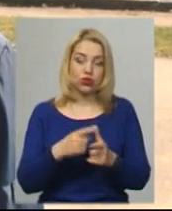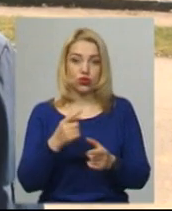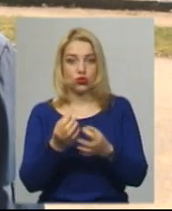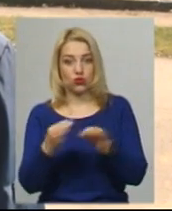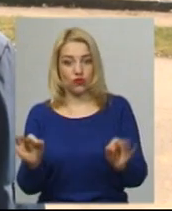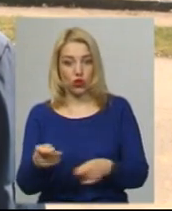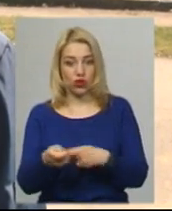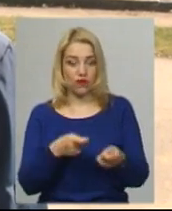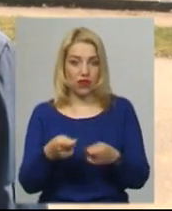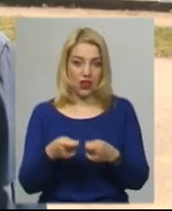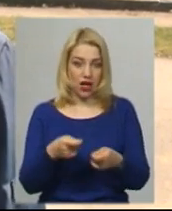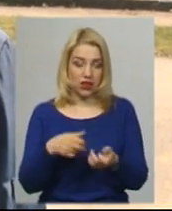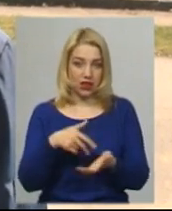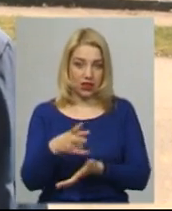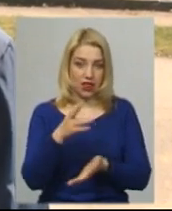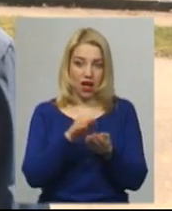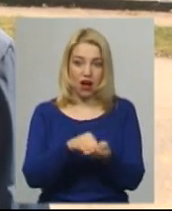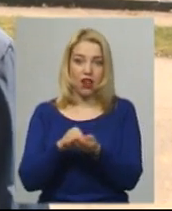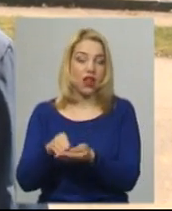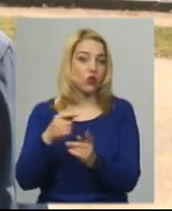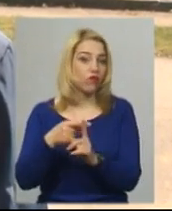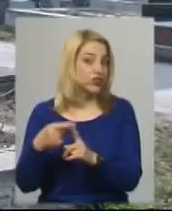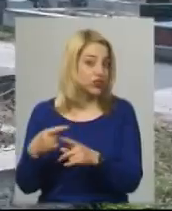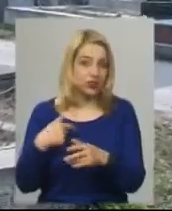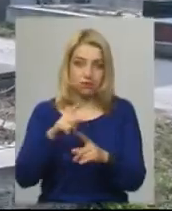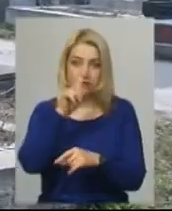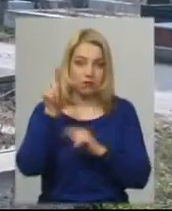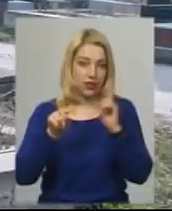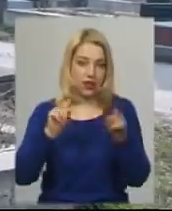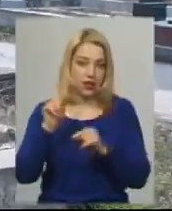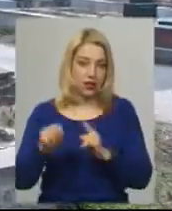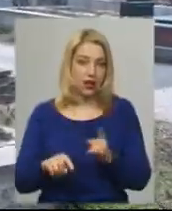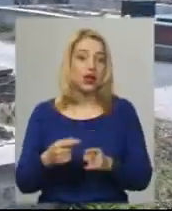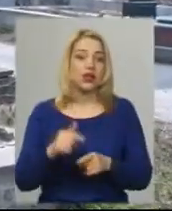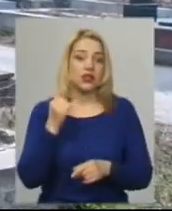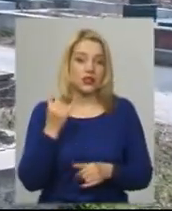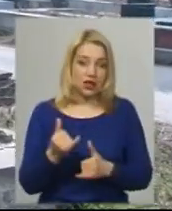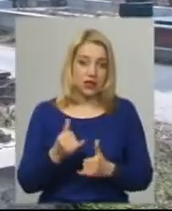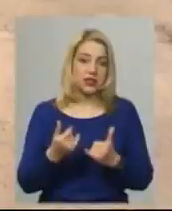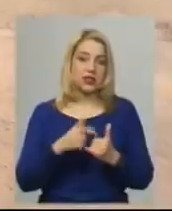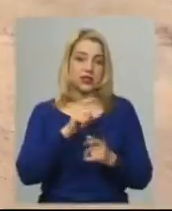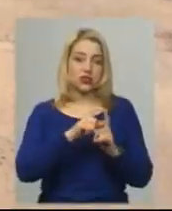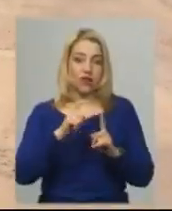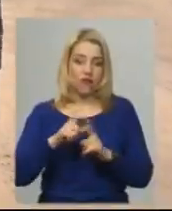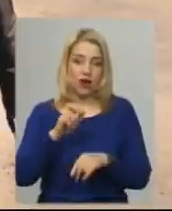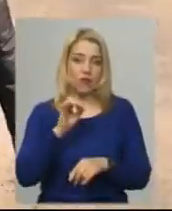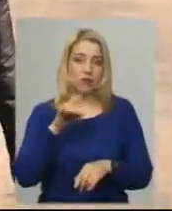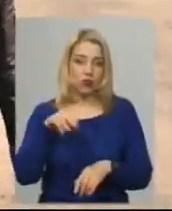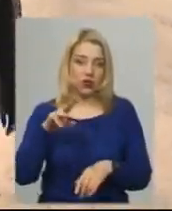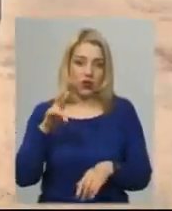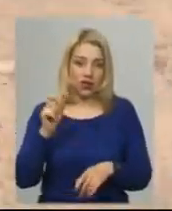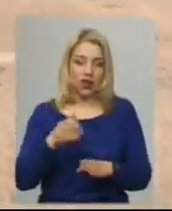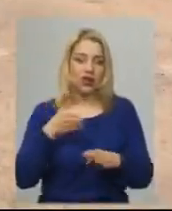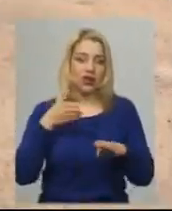влада відвідувати кладовище, чи не дозволить. Це ще все під питанням. Наразі, за словами Сергія Бортника, відвідування кладовища